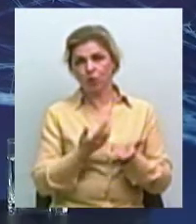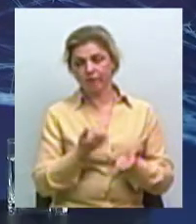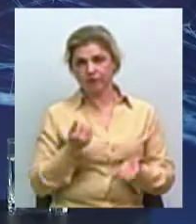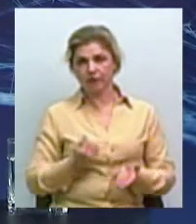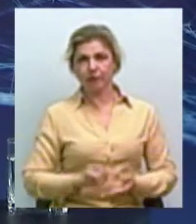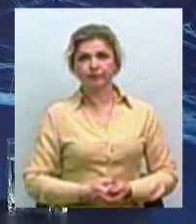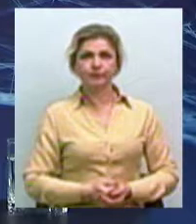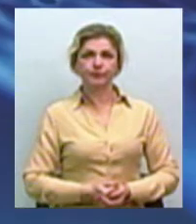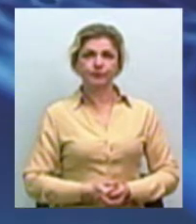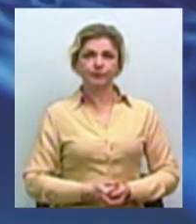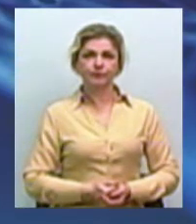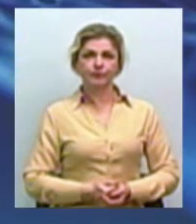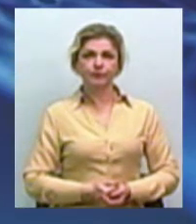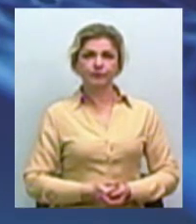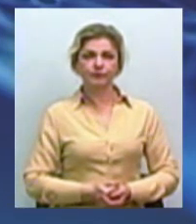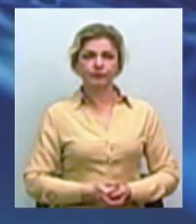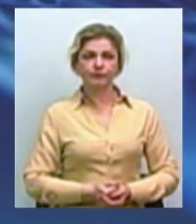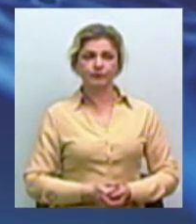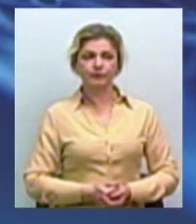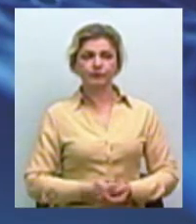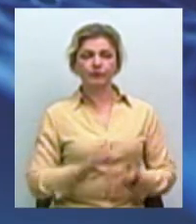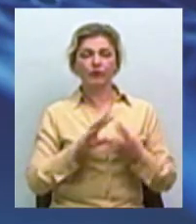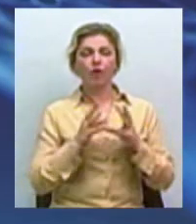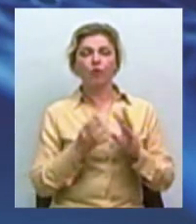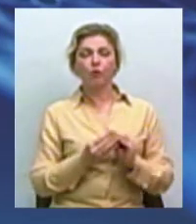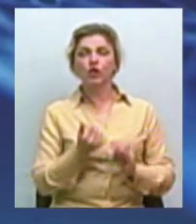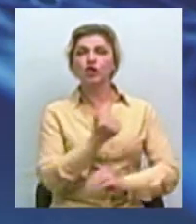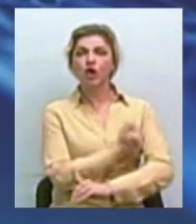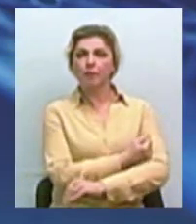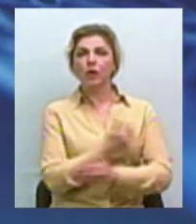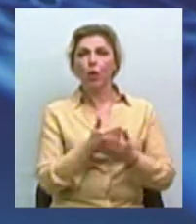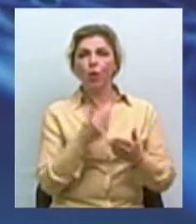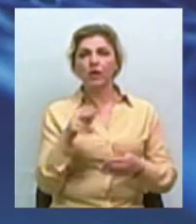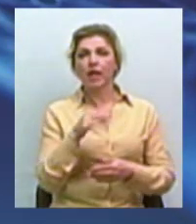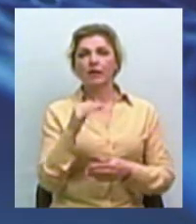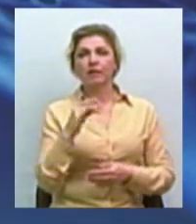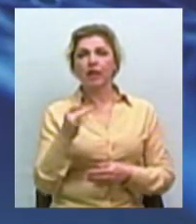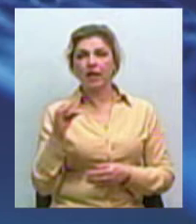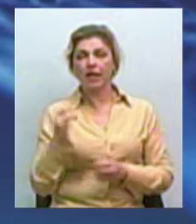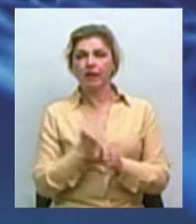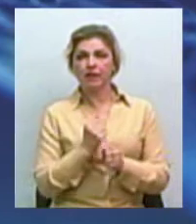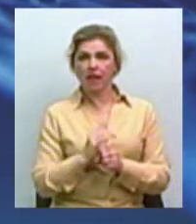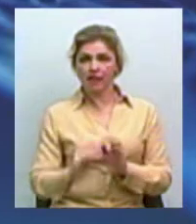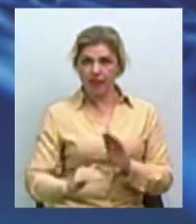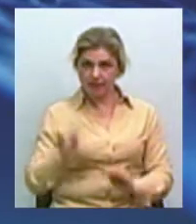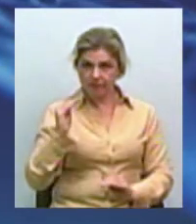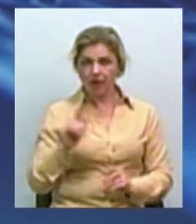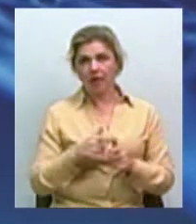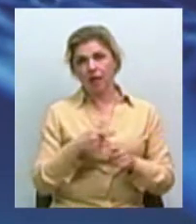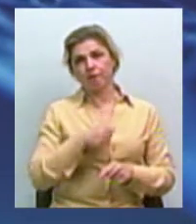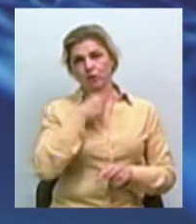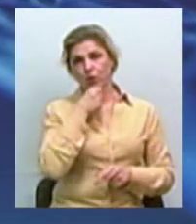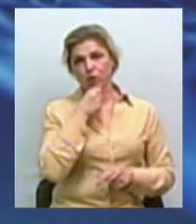Завжди береться маски. Ольга, скажіть, будь ласка, взагалі щеплення від дифтерії робиться в дитинстві чи лише в дорослому